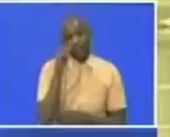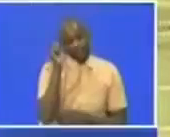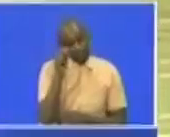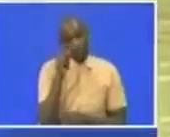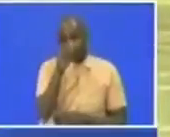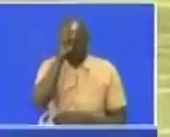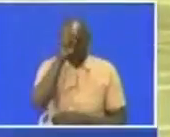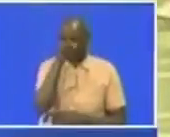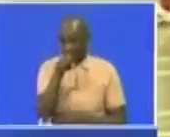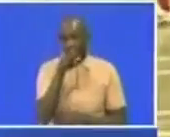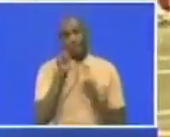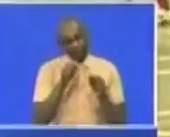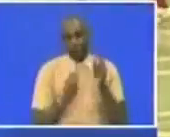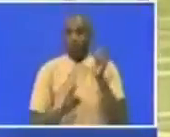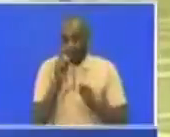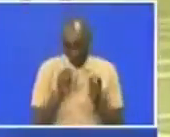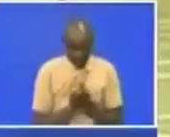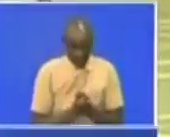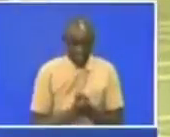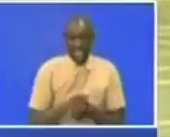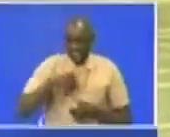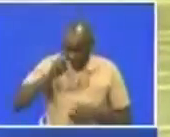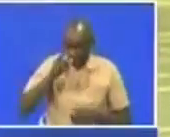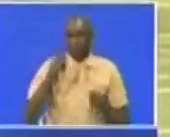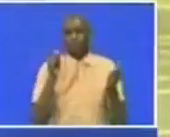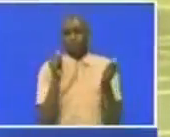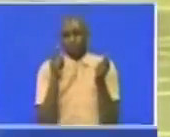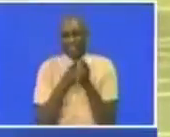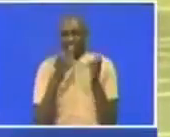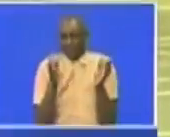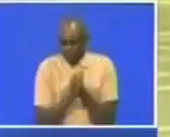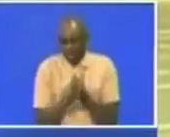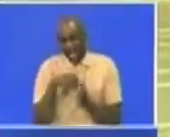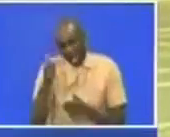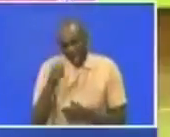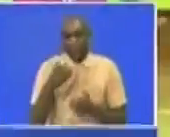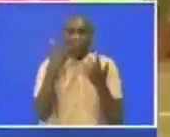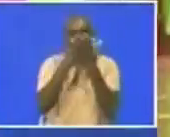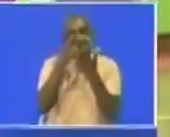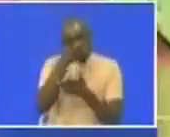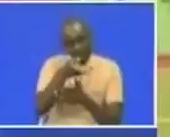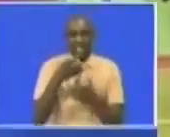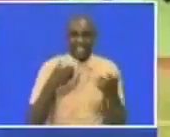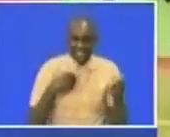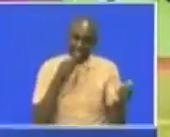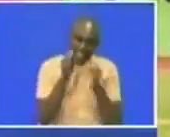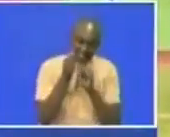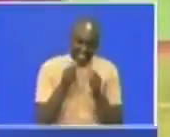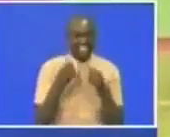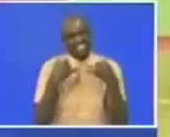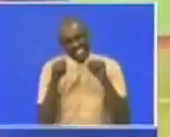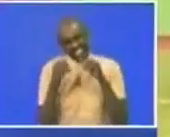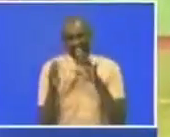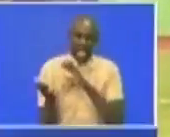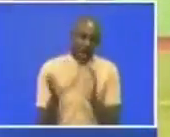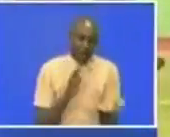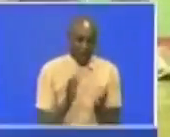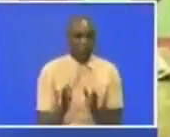kung'aa. GSU ilishiriki mechi ya kujipima nguvu dhidi ya timu ya idara ya magereza katika uwanja wa Kasarani.